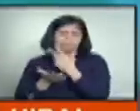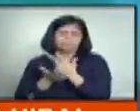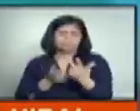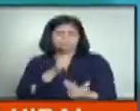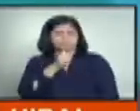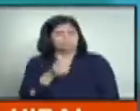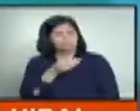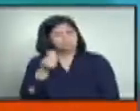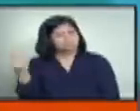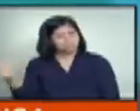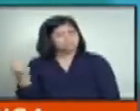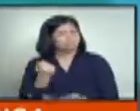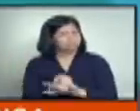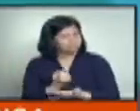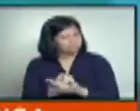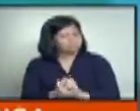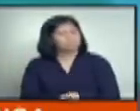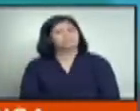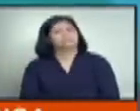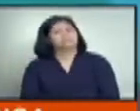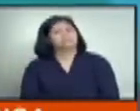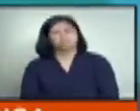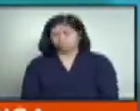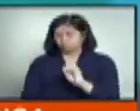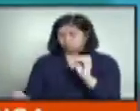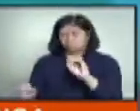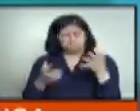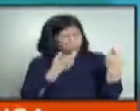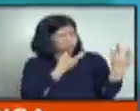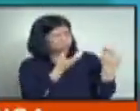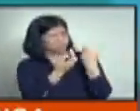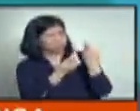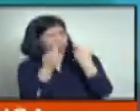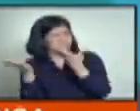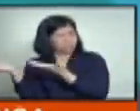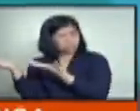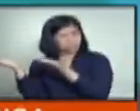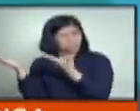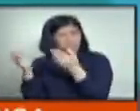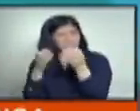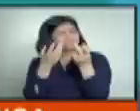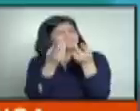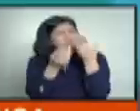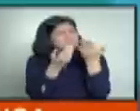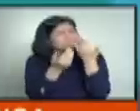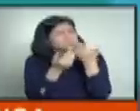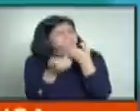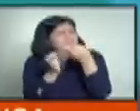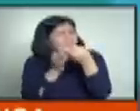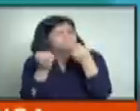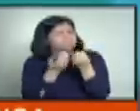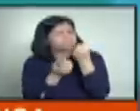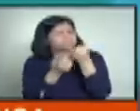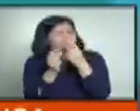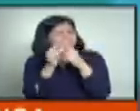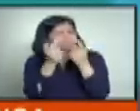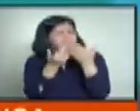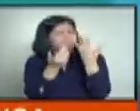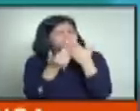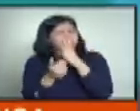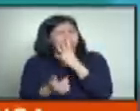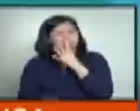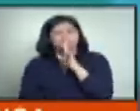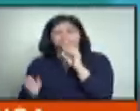hindi nagbibigay ng sweldo? Ay, wala akong... Paki-explain lang po yung simple explanation, sir. Yung madali